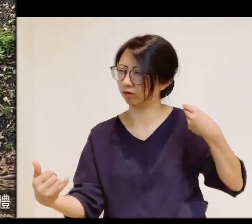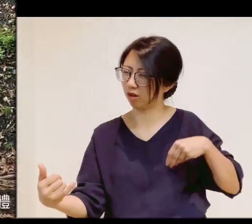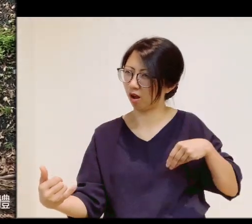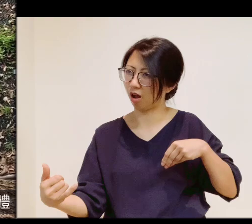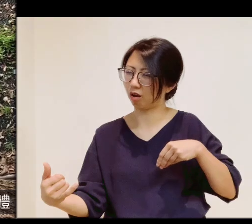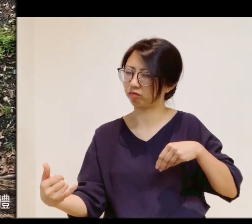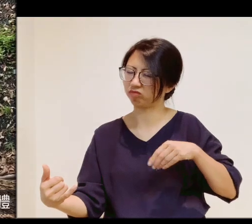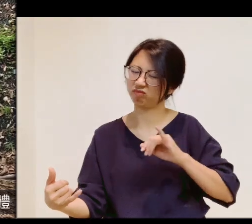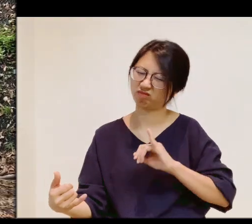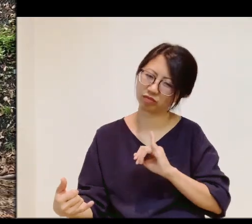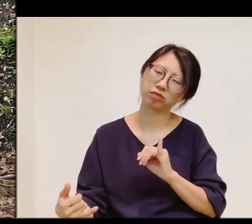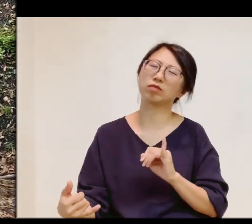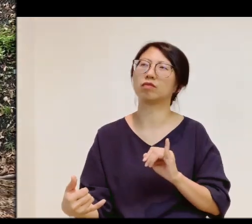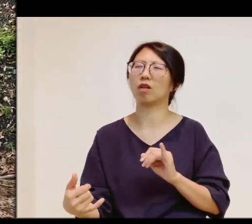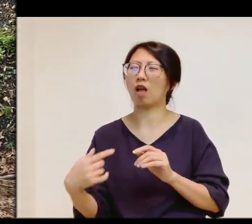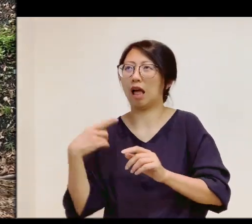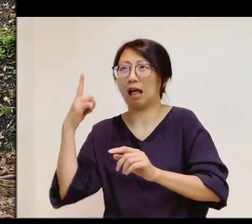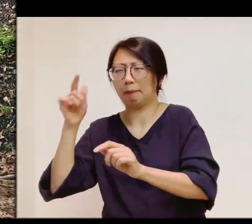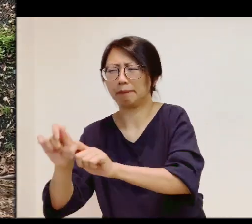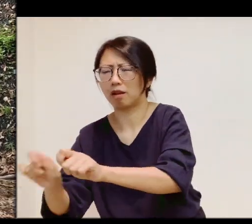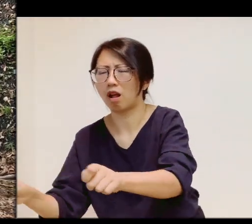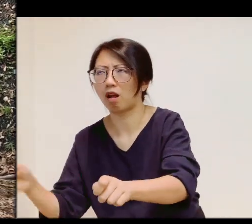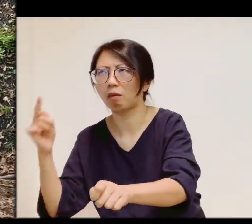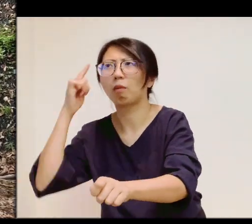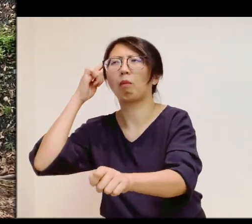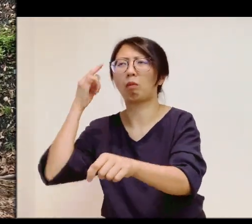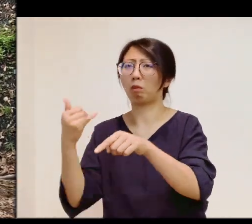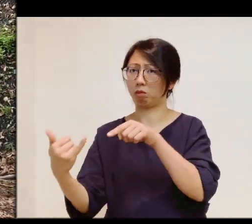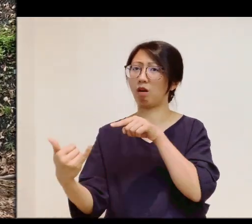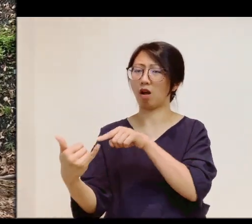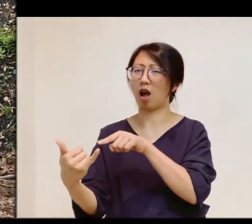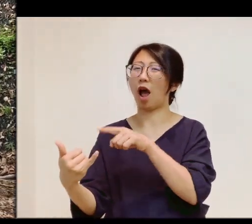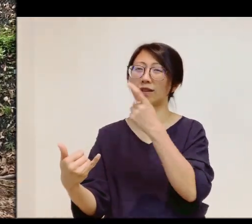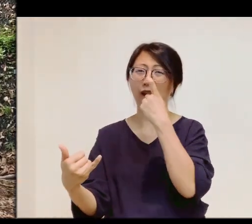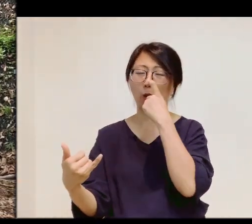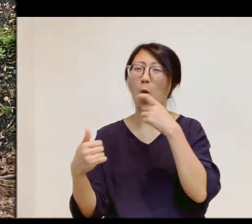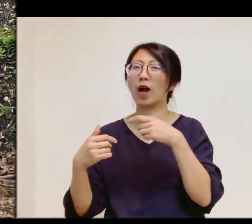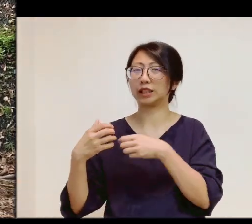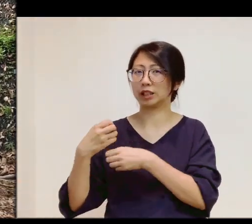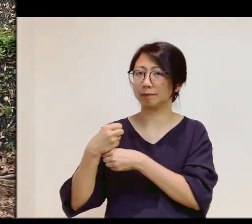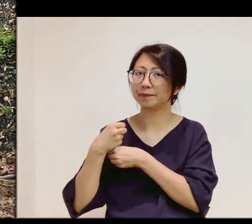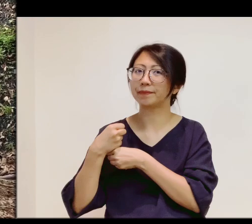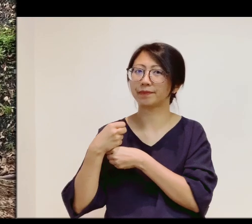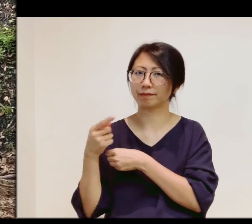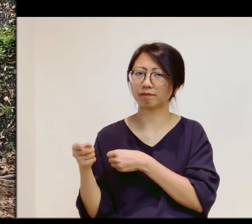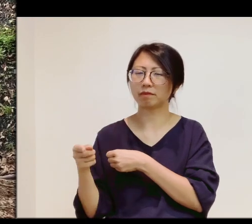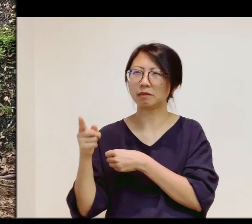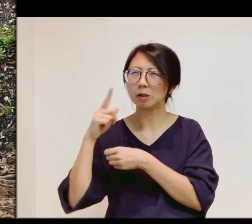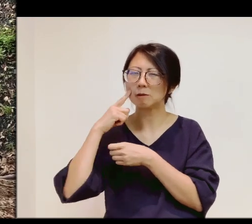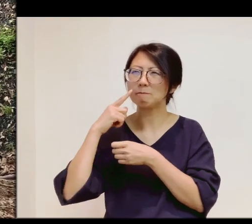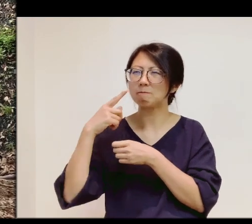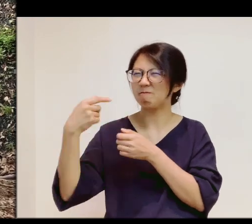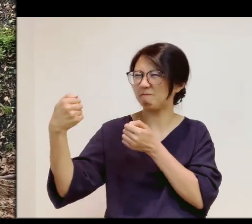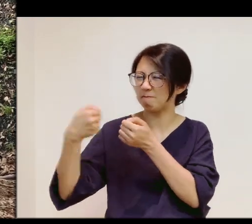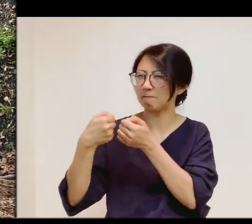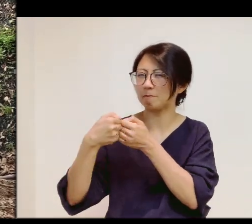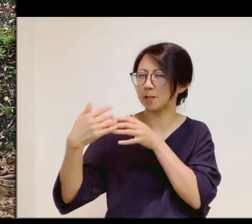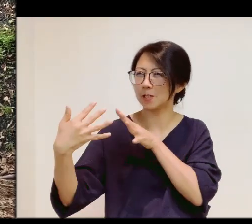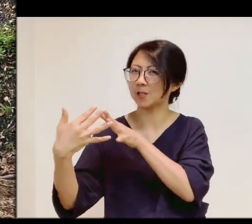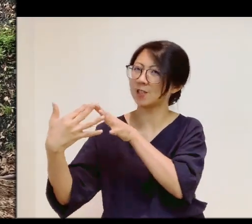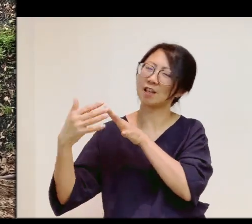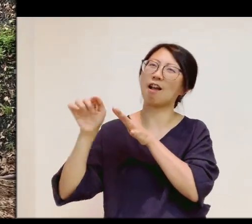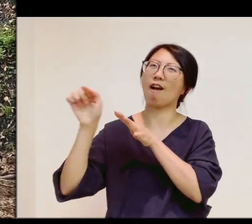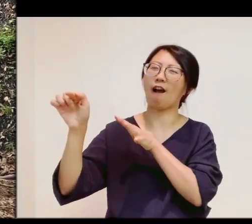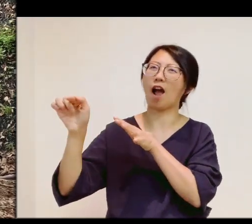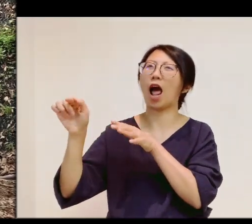以蓋住他的身體，我怎麼可以除走他的衣服，令他赤身露體地在這個地方呢？他想到這裡，他就說